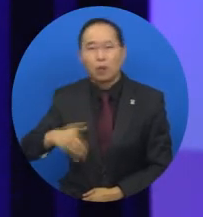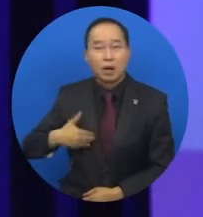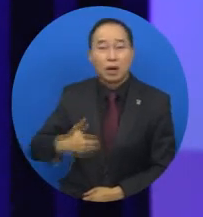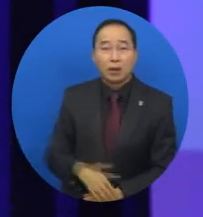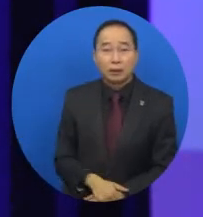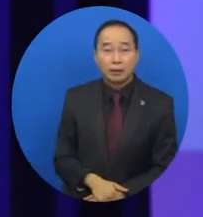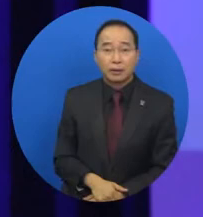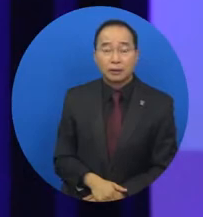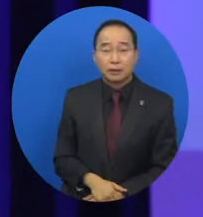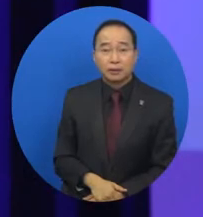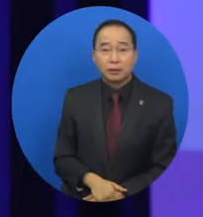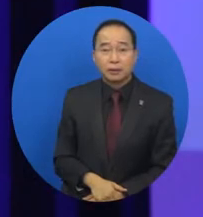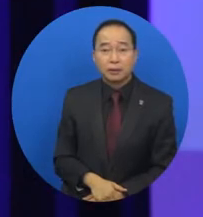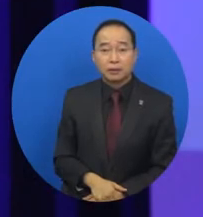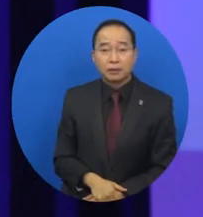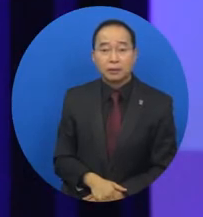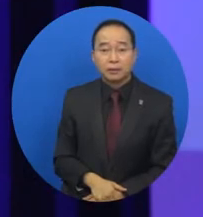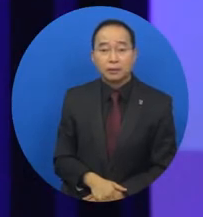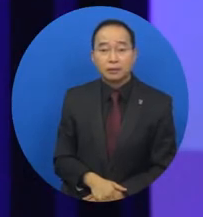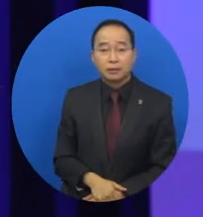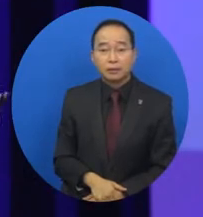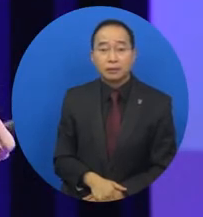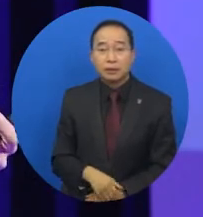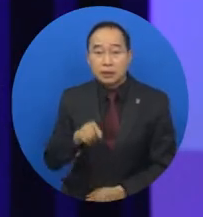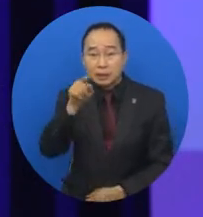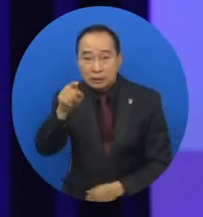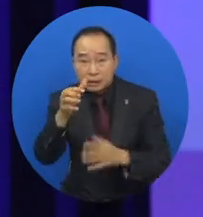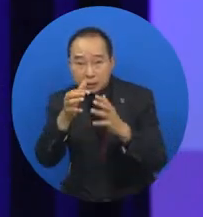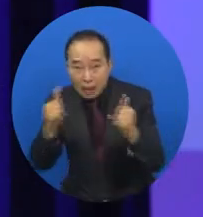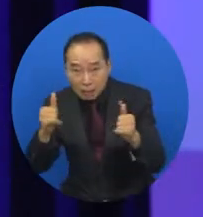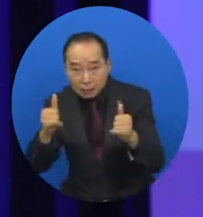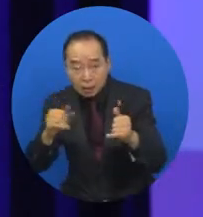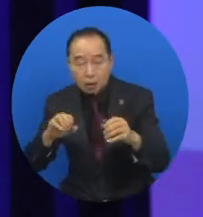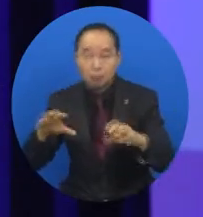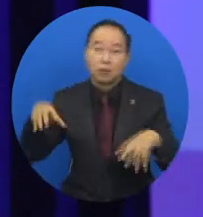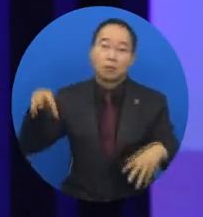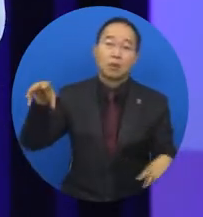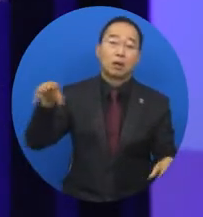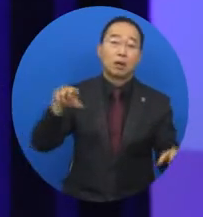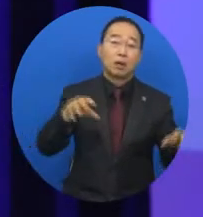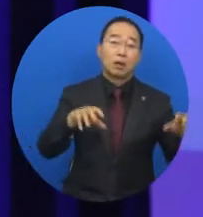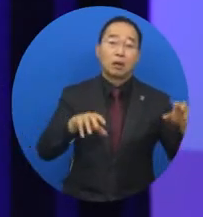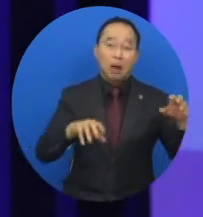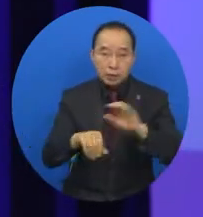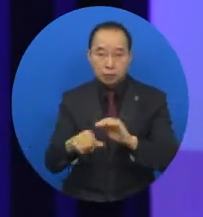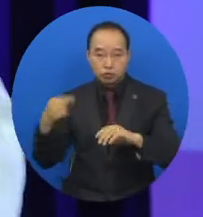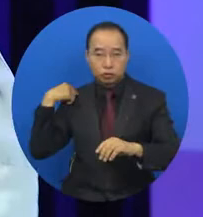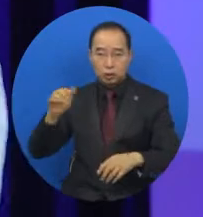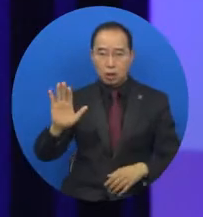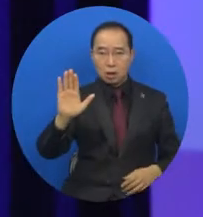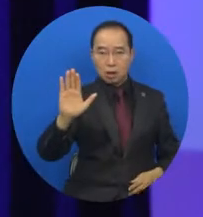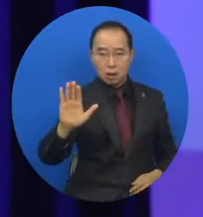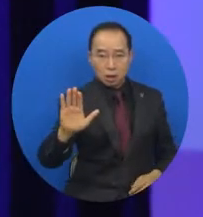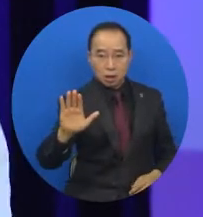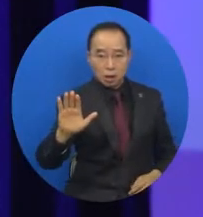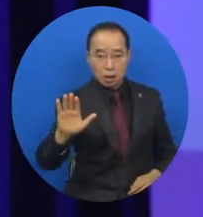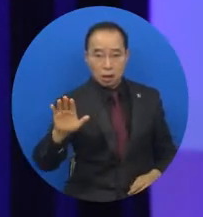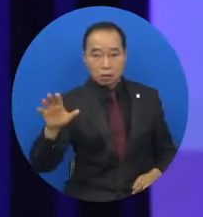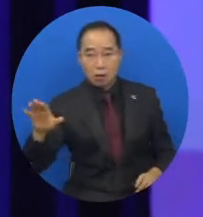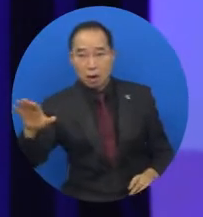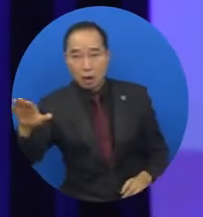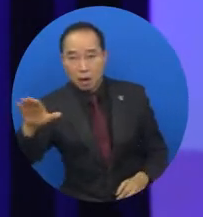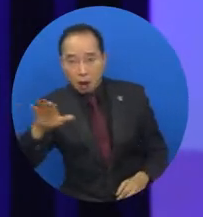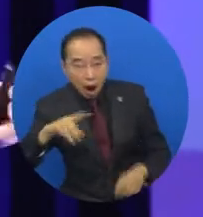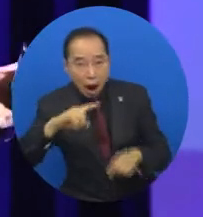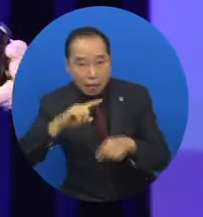안 하는지 저는 알 길이 없습니다. 그렇지만 어느 순간에 우리는 제가 이렇게 하고 있는 이 사람의 뒤에 제 뒤에